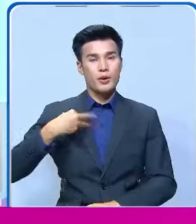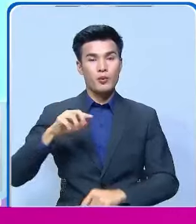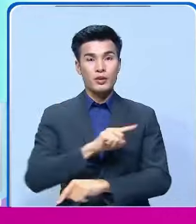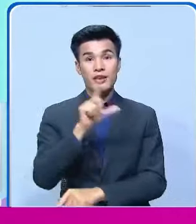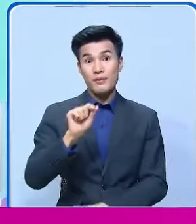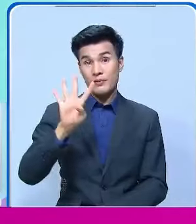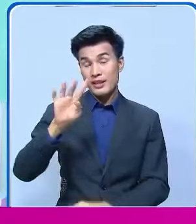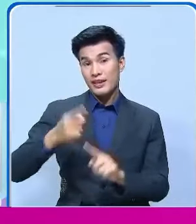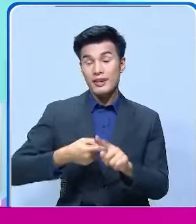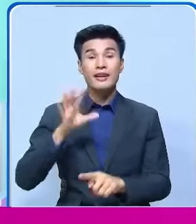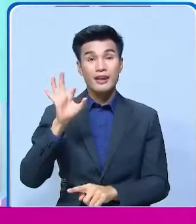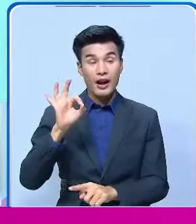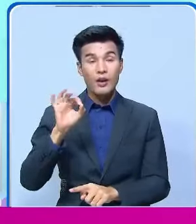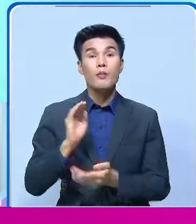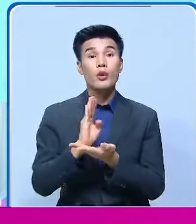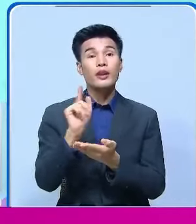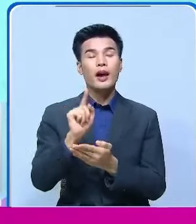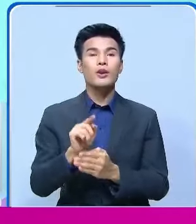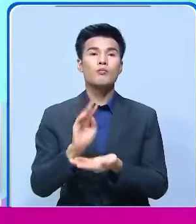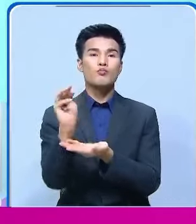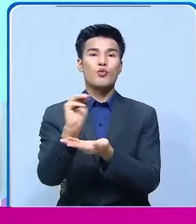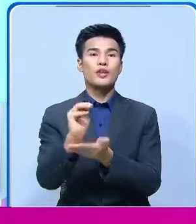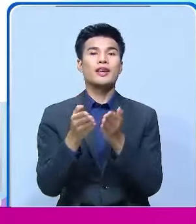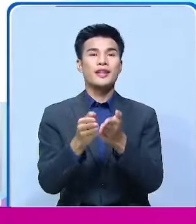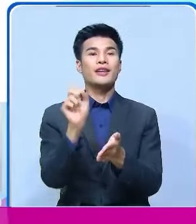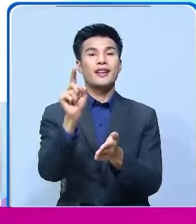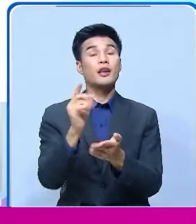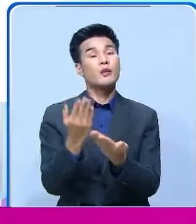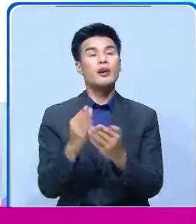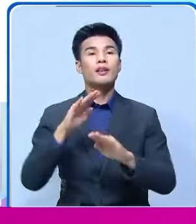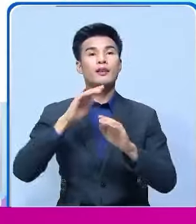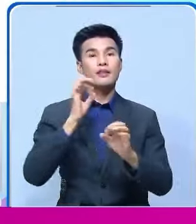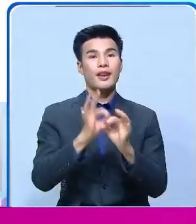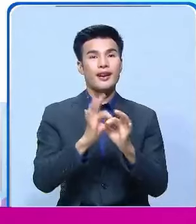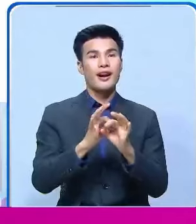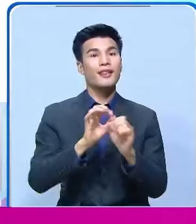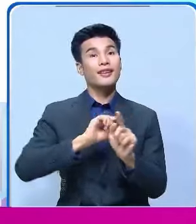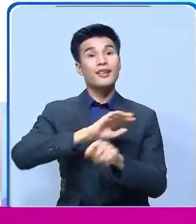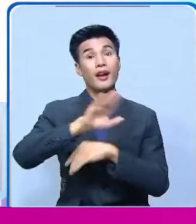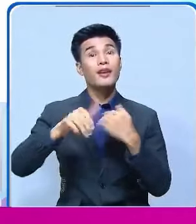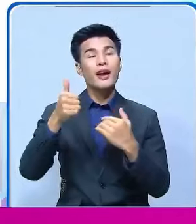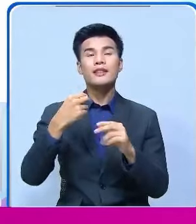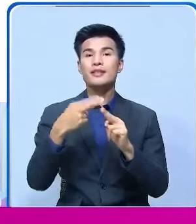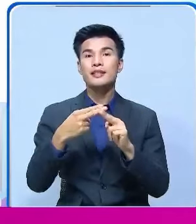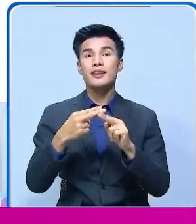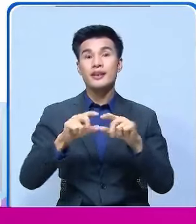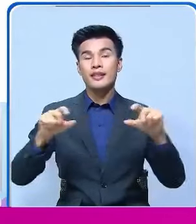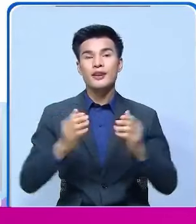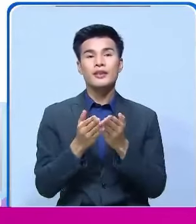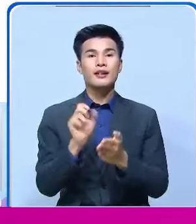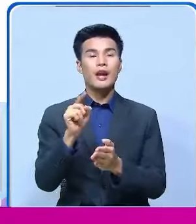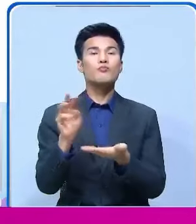นี้สามารถร่วมบริจาคได้ค่ะที่ศิริราชมูลนิธิและบริจาคผ่านธนาคารทุกสาขาทั่วประเทศที่ชื่อบัญชีศิริราช